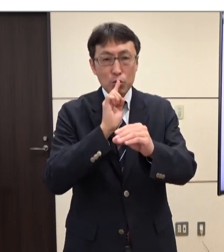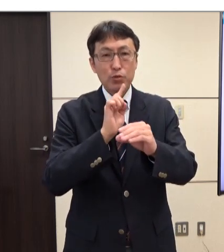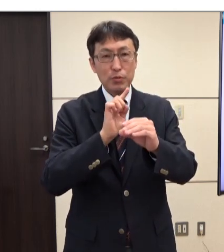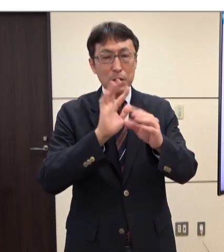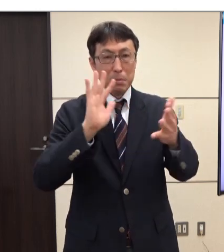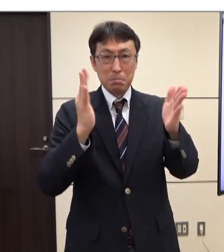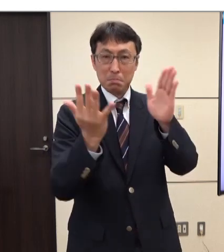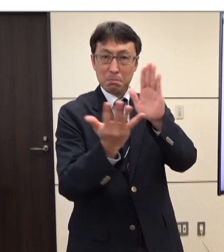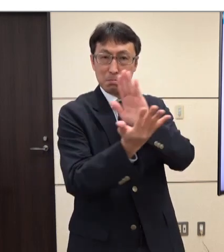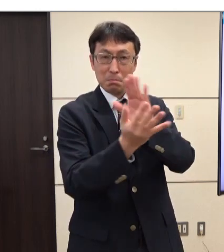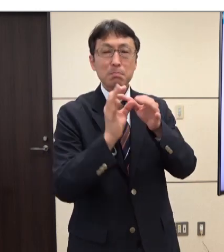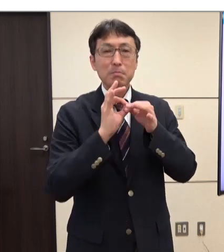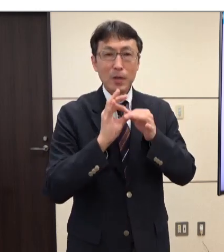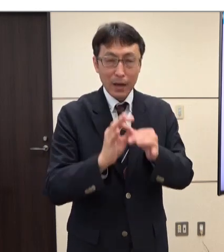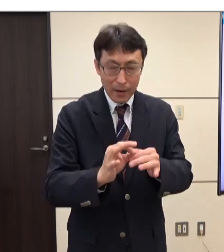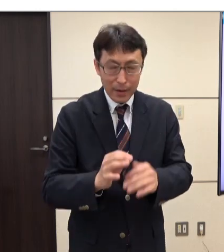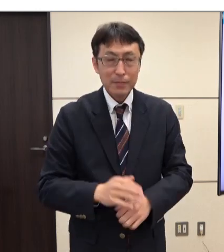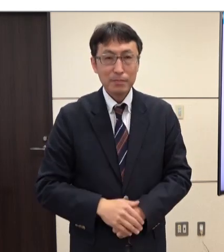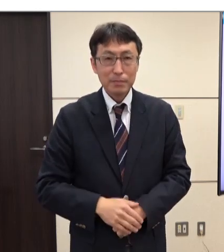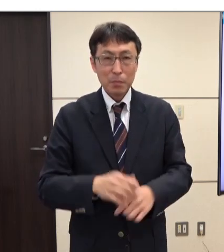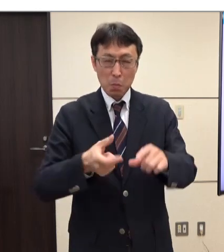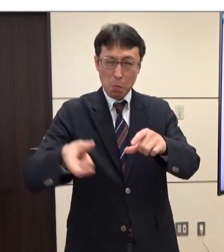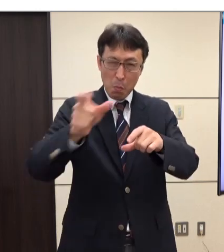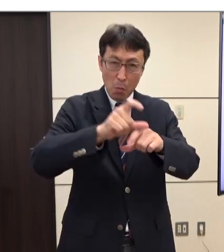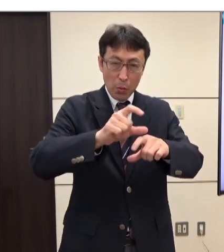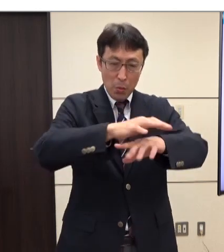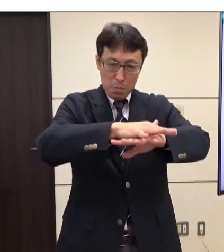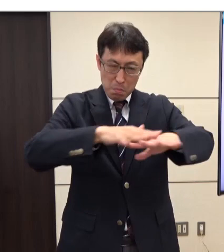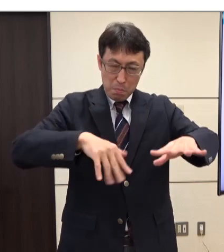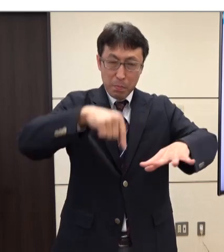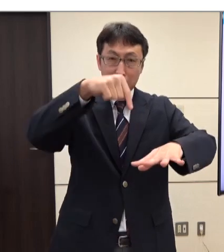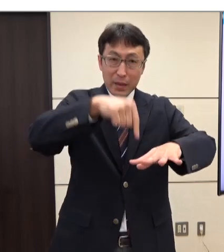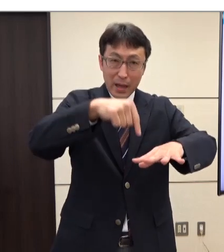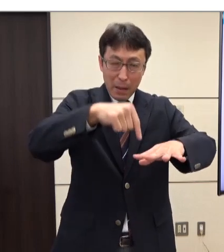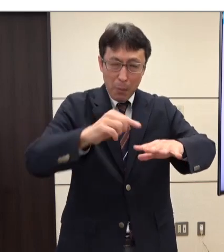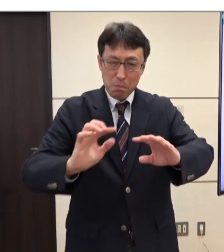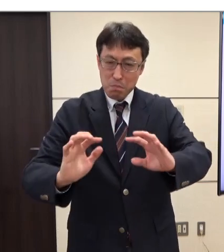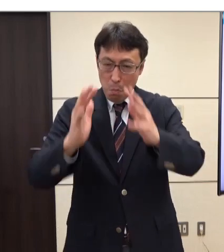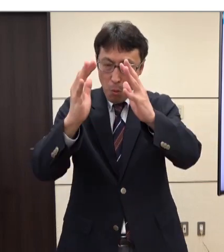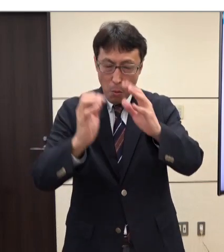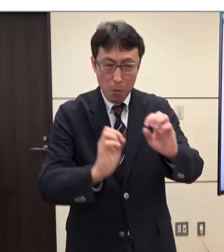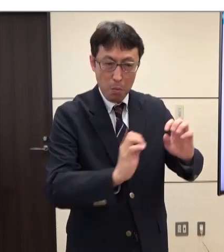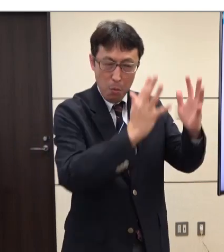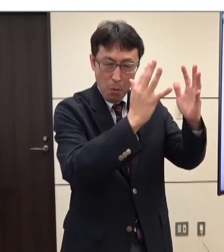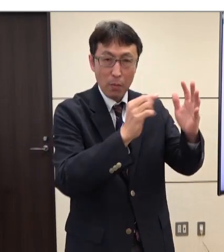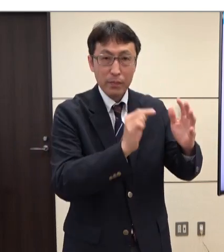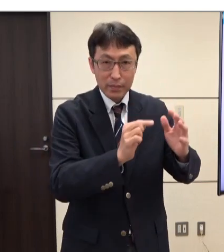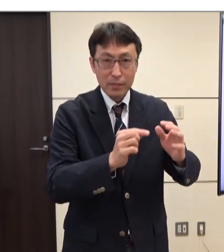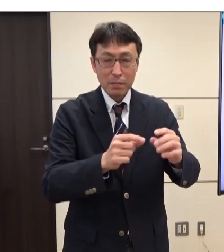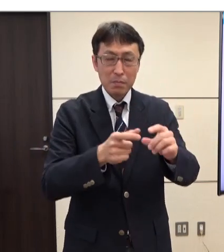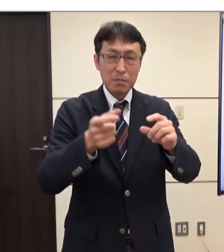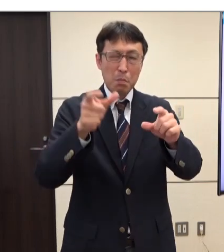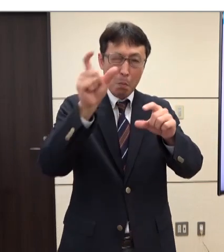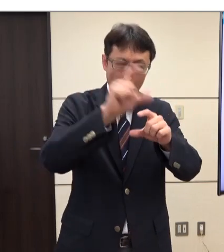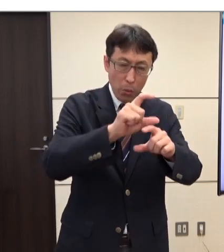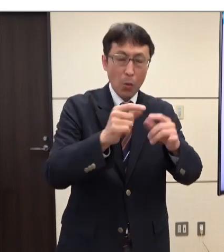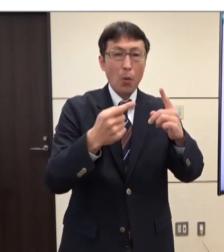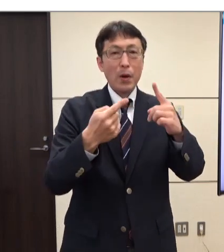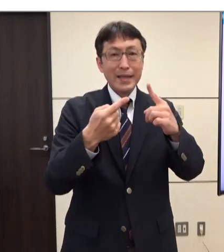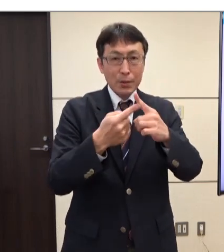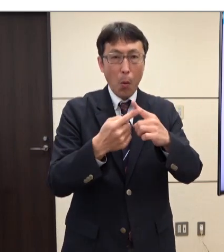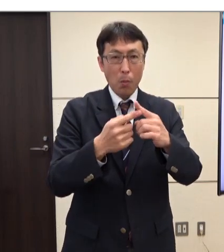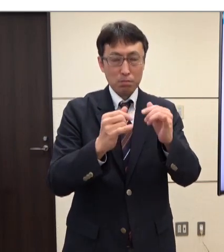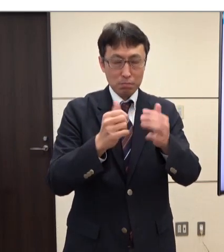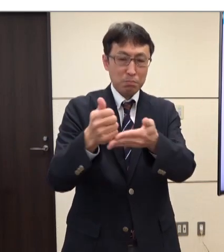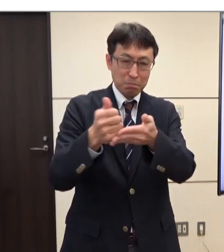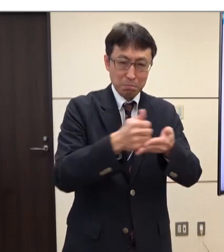活性化の取り組みをさらに加速させてより多くの、皆様を福島市に、かき集めていき